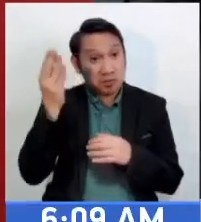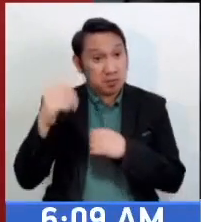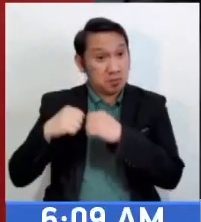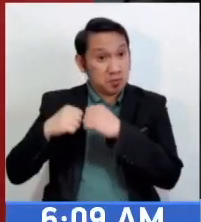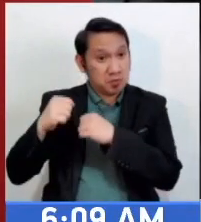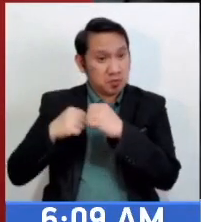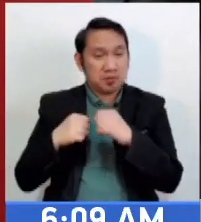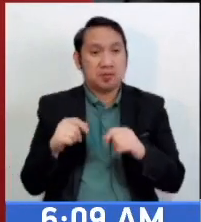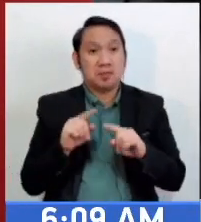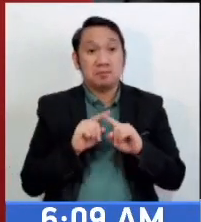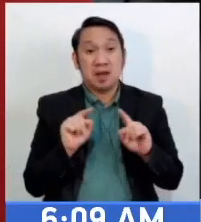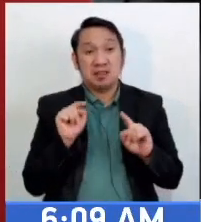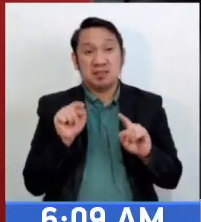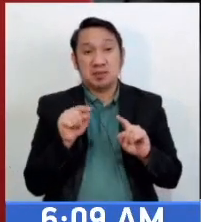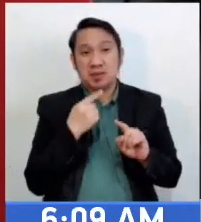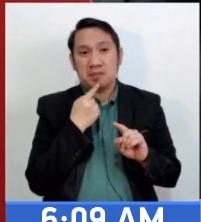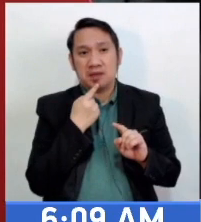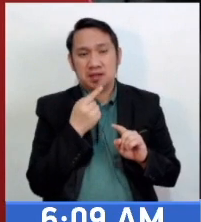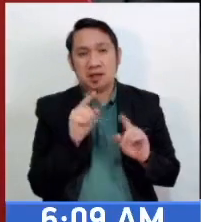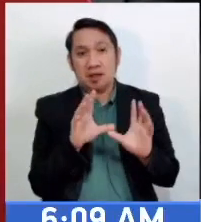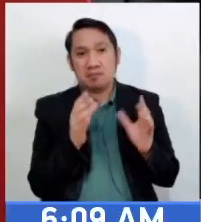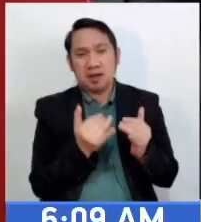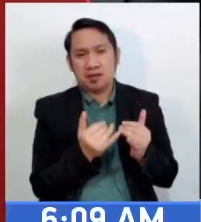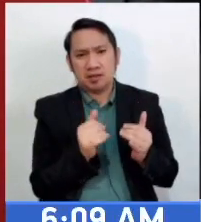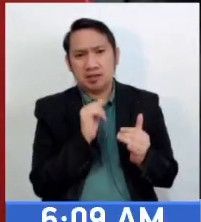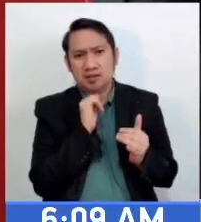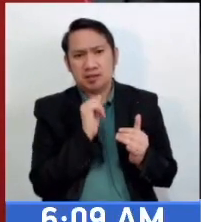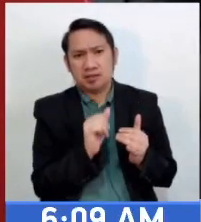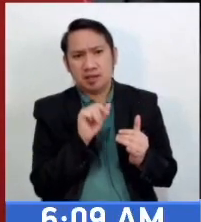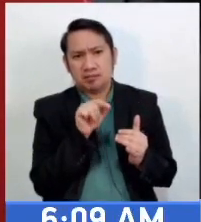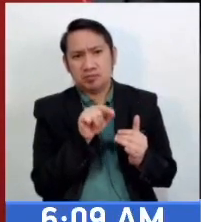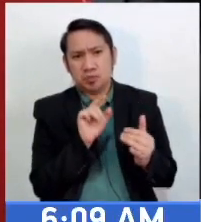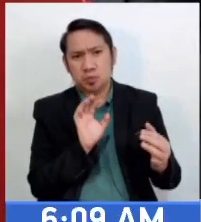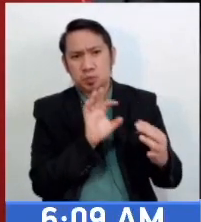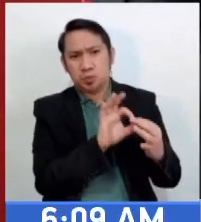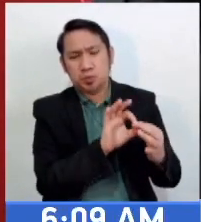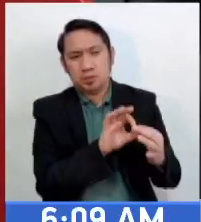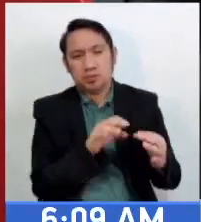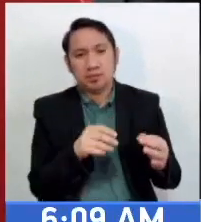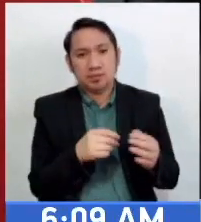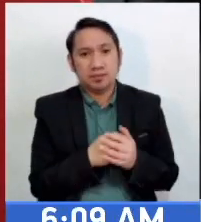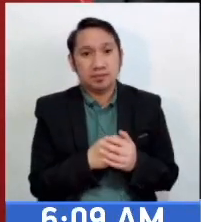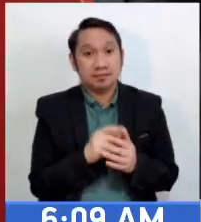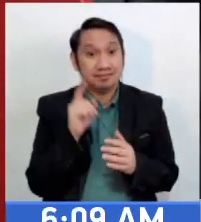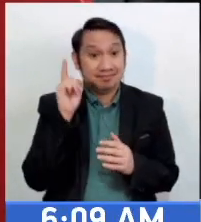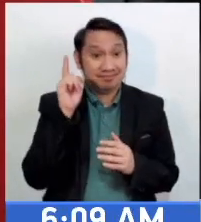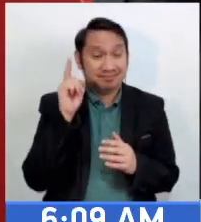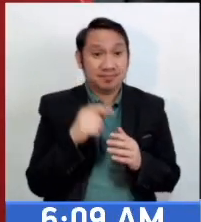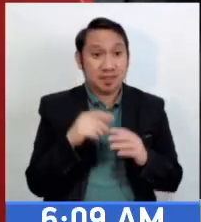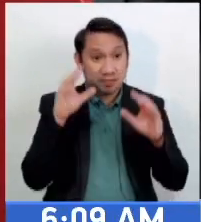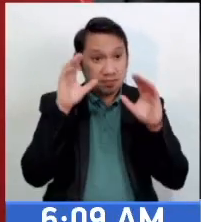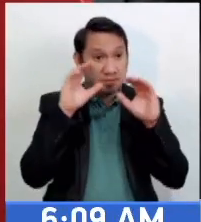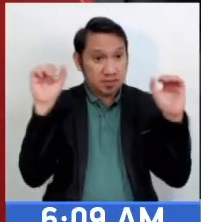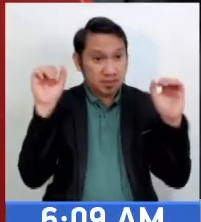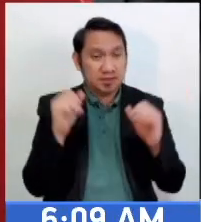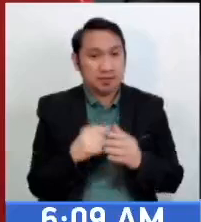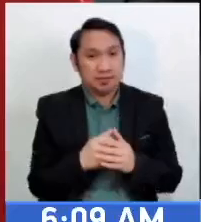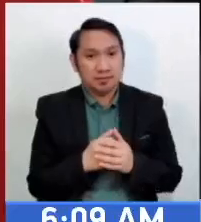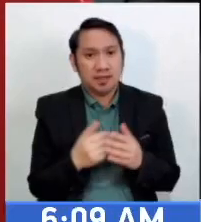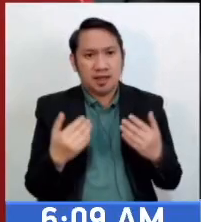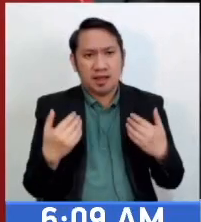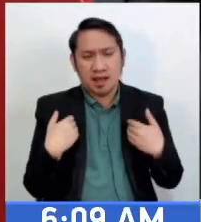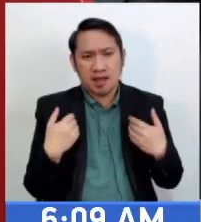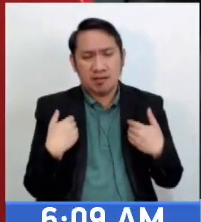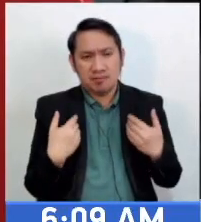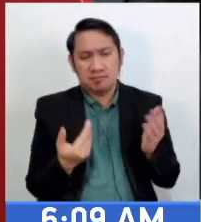hindi reclaimed ang lupa para sa kanilang airport project. Ayon kay SMC President at CEO Ramon Ang, meron silang mga titulong magpapatunay